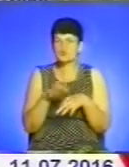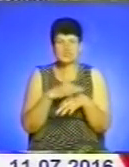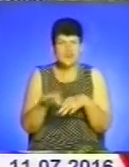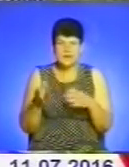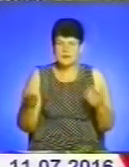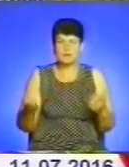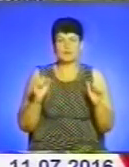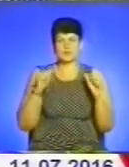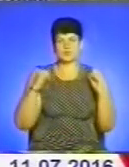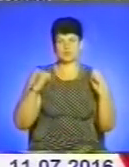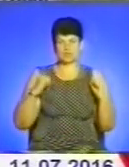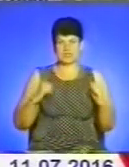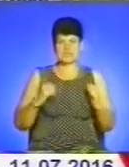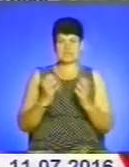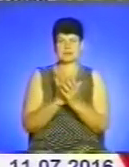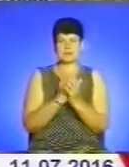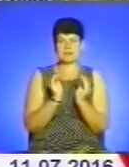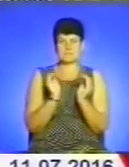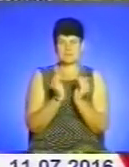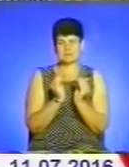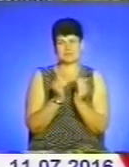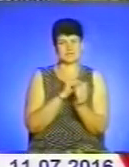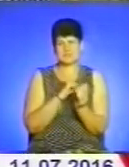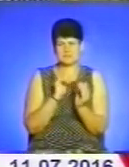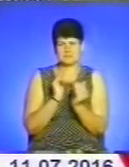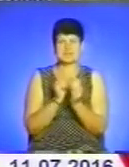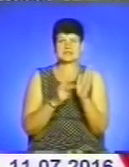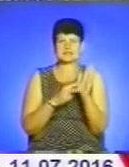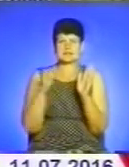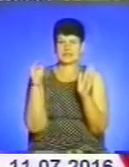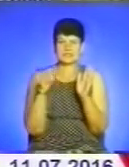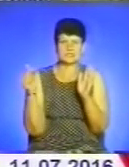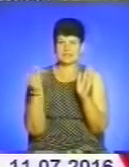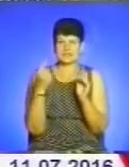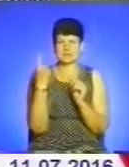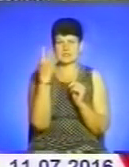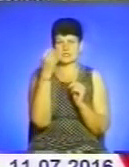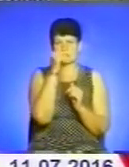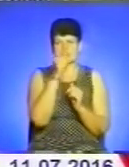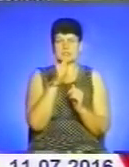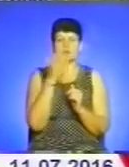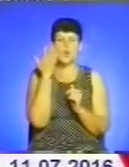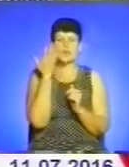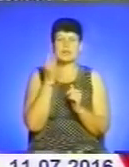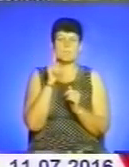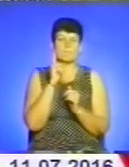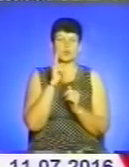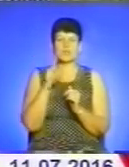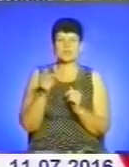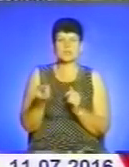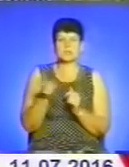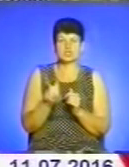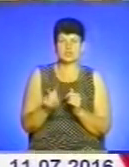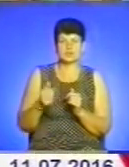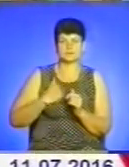спокійно заробляти, скажімо так, мінімум 7 тисяч гривень за перший же місяць, коли тільки молода людина прийшла у Збройні